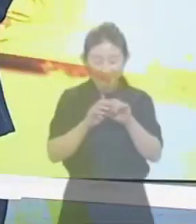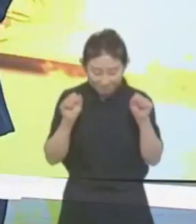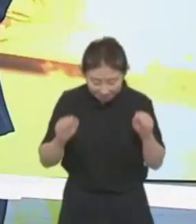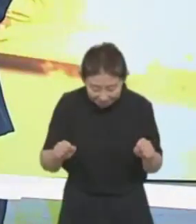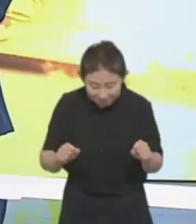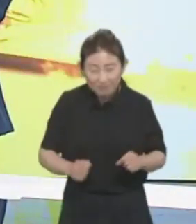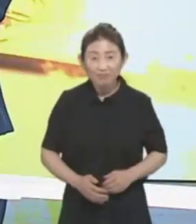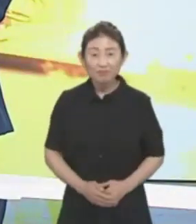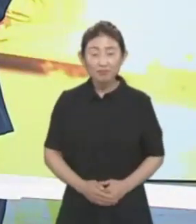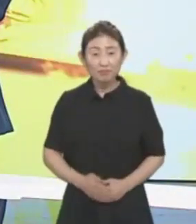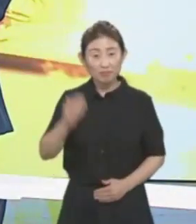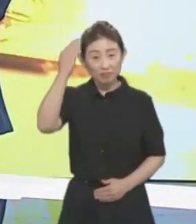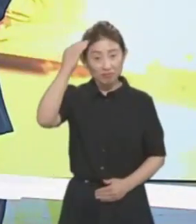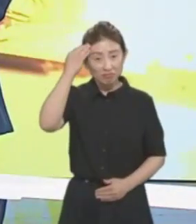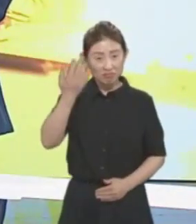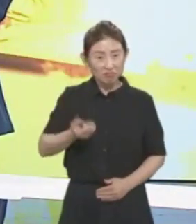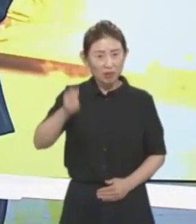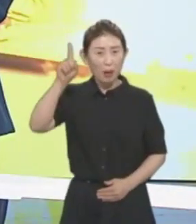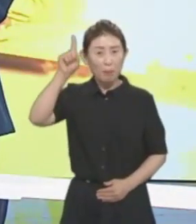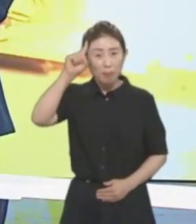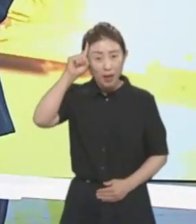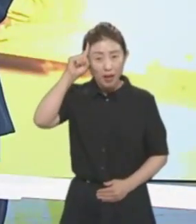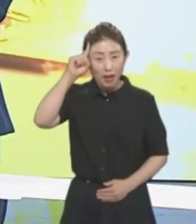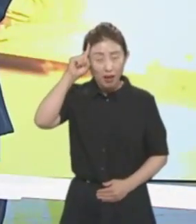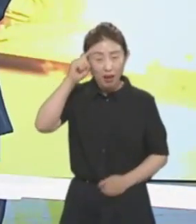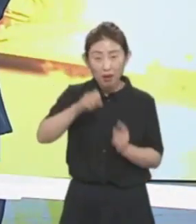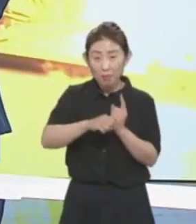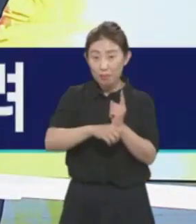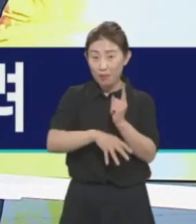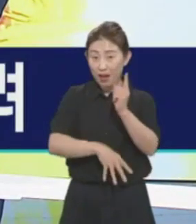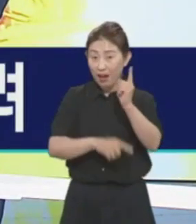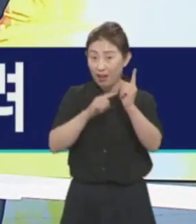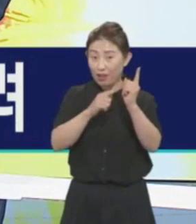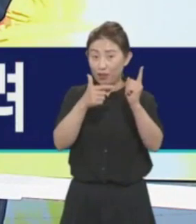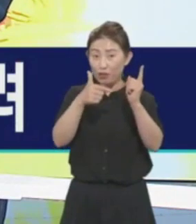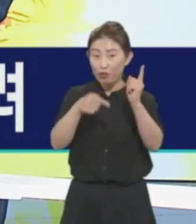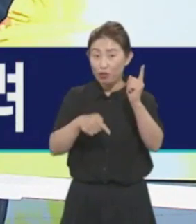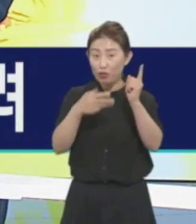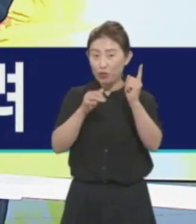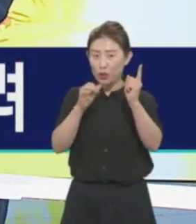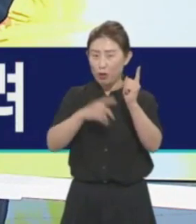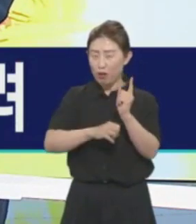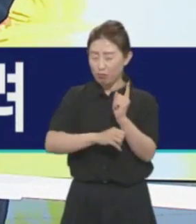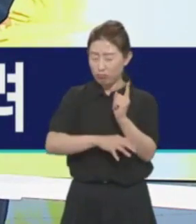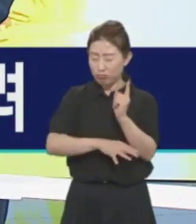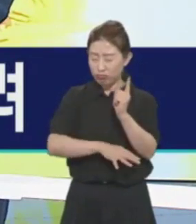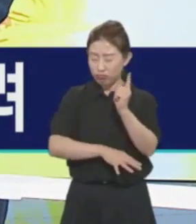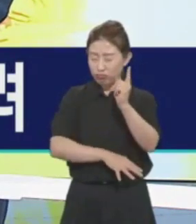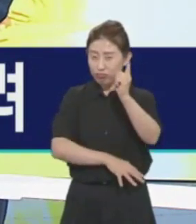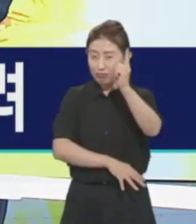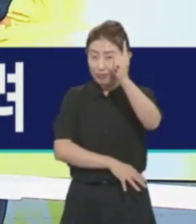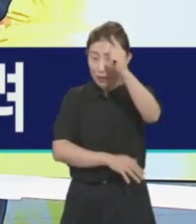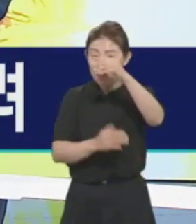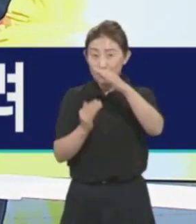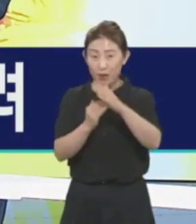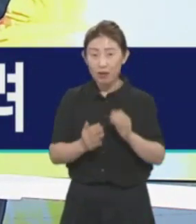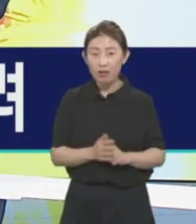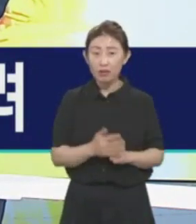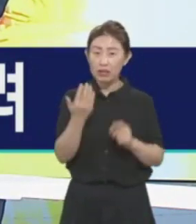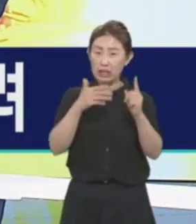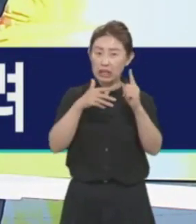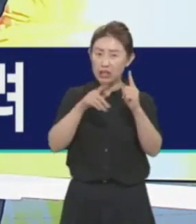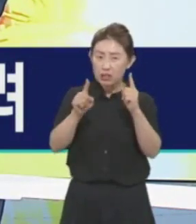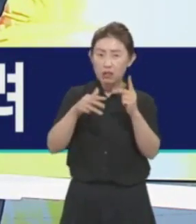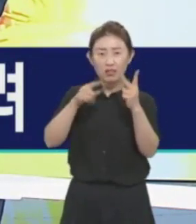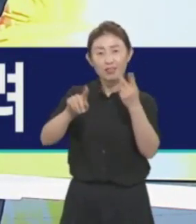여러분 안녕하십니까? 우리 기술로 만든 한국형 발사체 누리호가 우주를 향해 힘차게 날아올랐습니다. 지난 1,